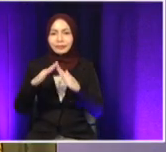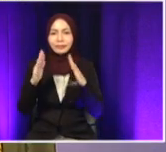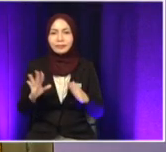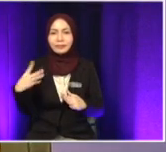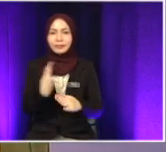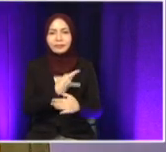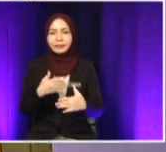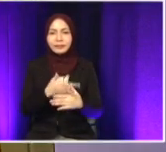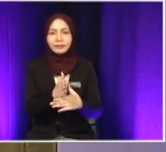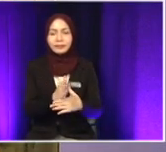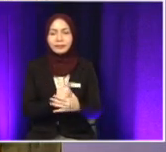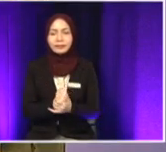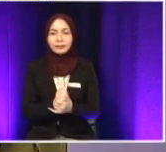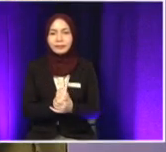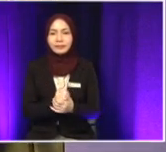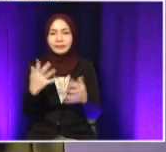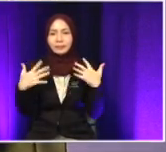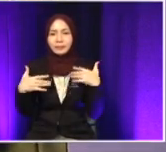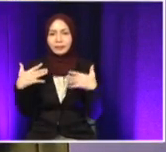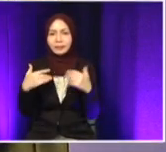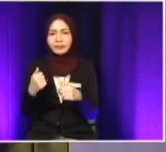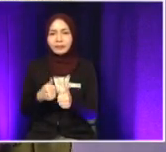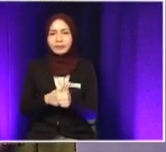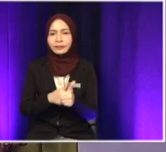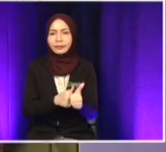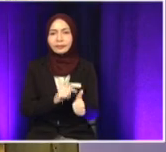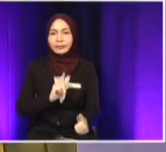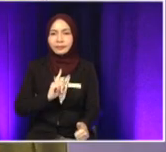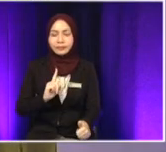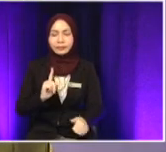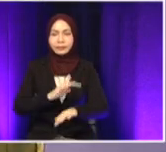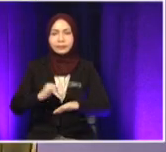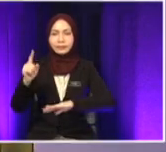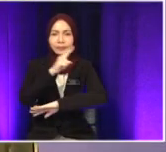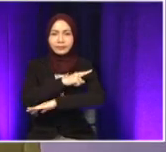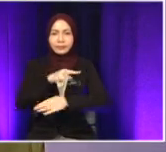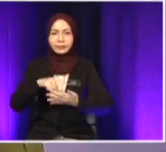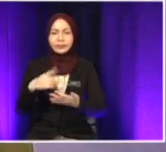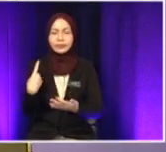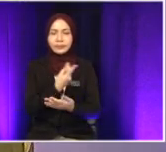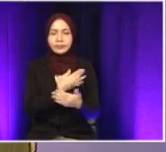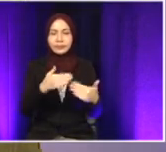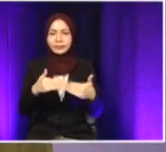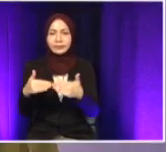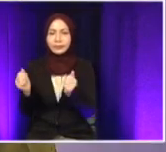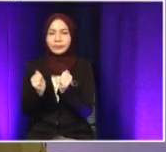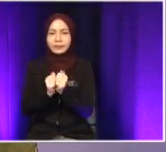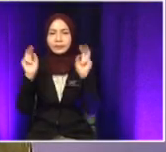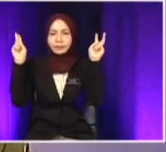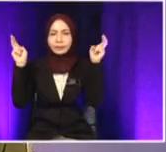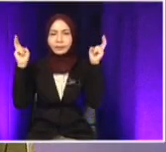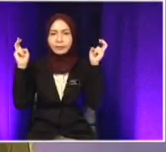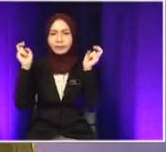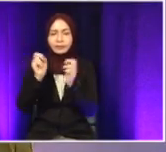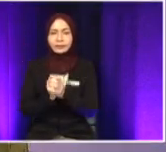hiburan menurut Islam kita pada hari ini yaitu kita sambung dengan kadonya berdasarkan